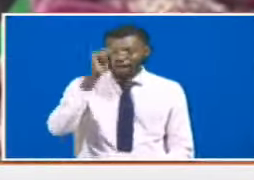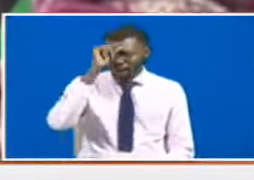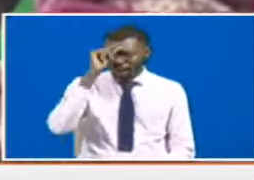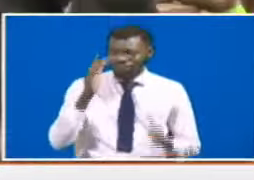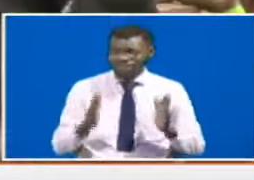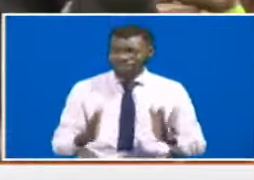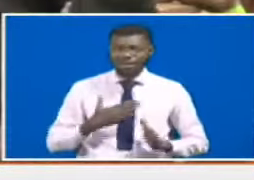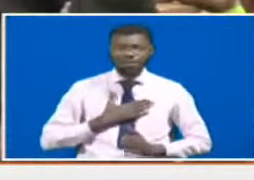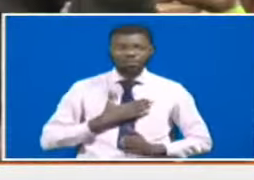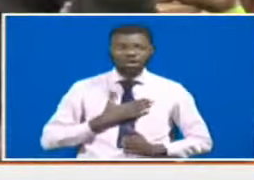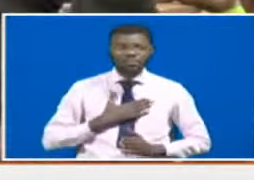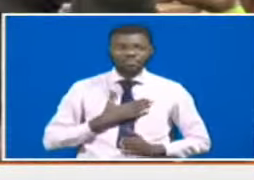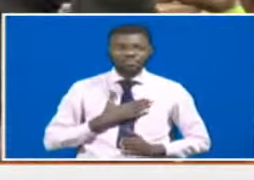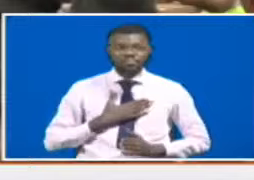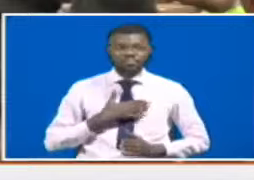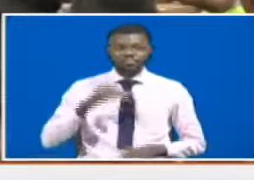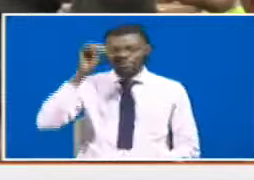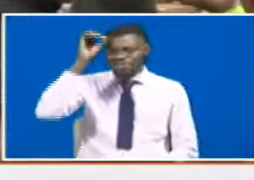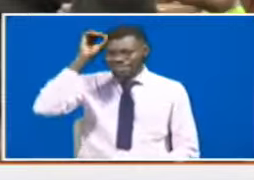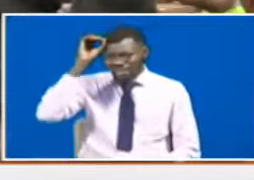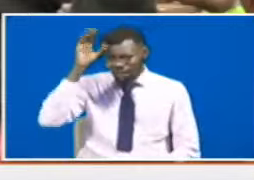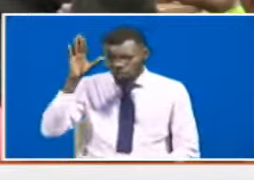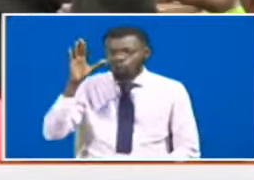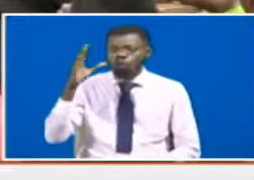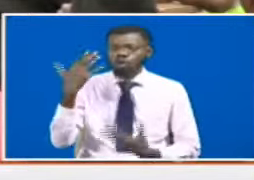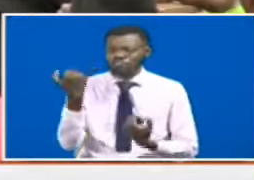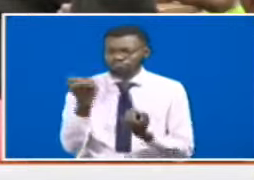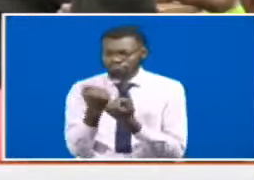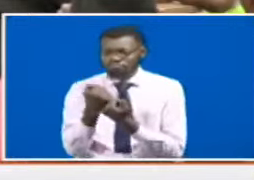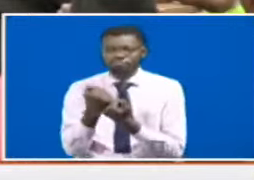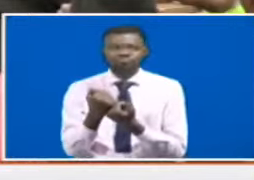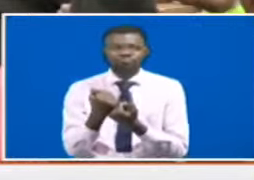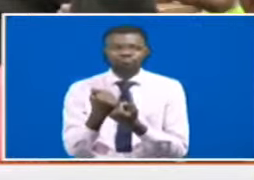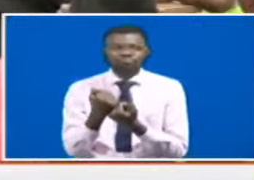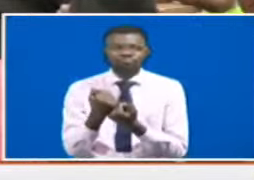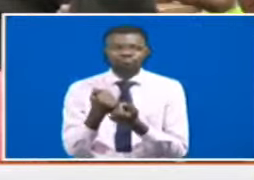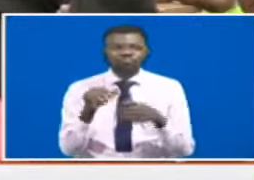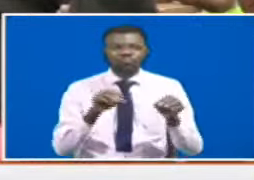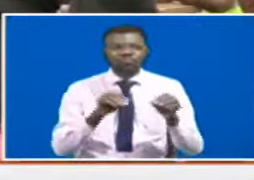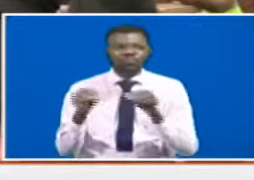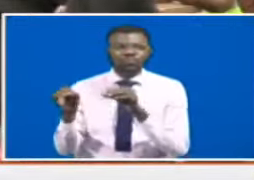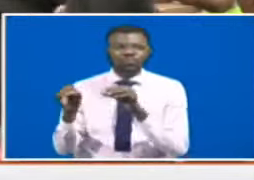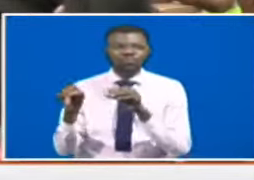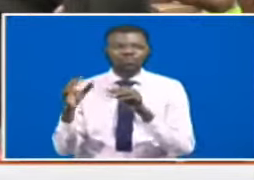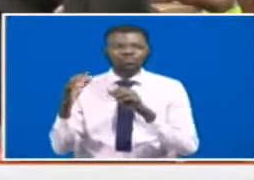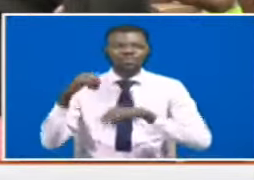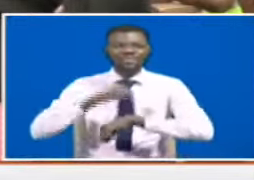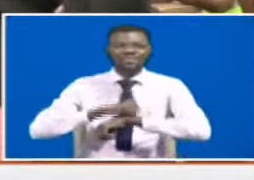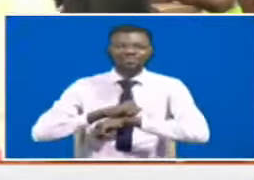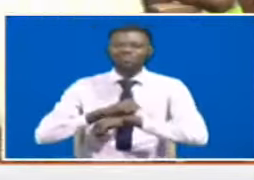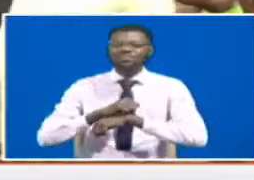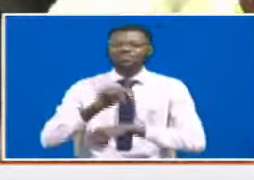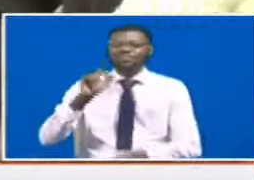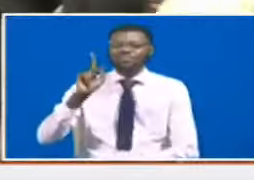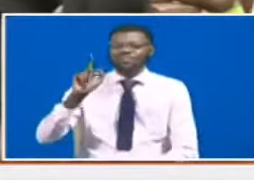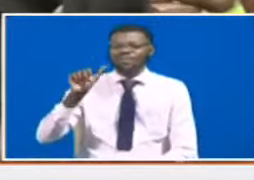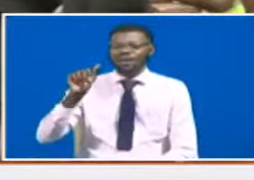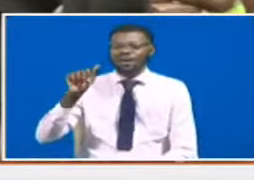Madangi wa Kiambu alitusaidia na makazi kwa shule ya Kawendani. Tunasaidiwa na